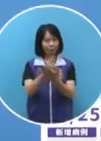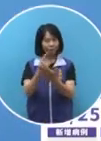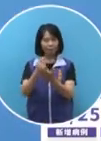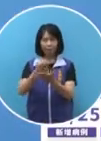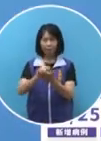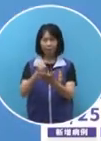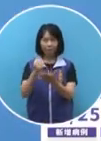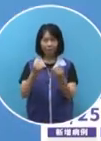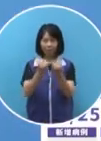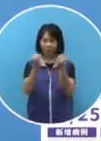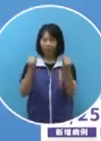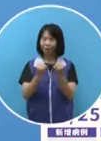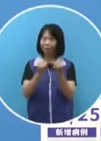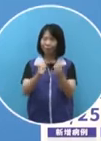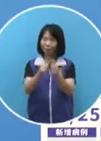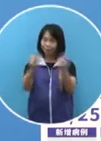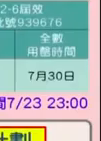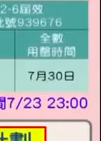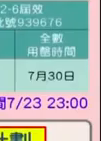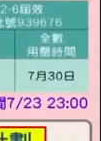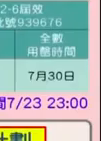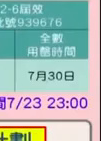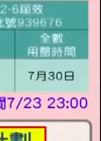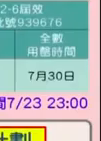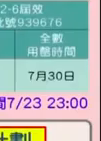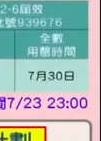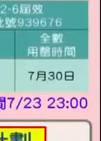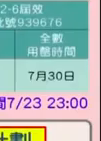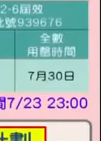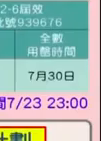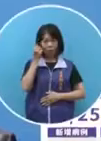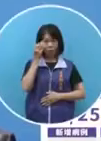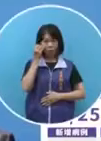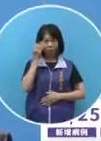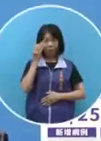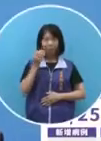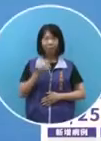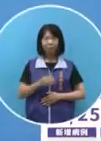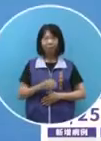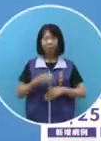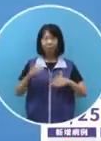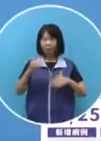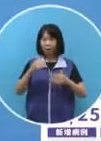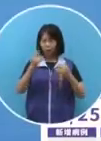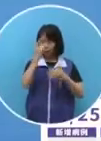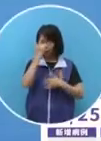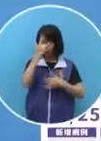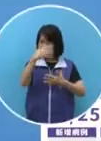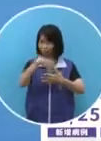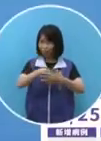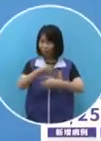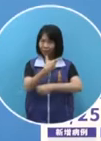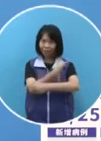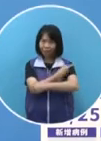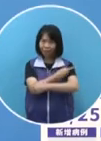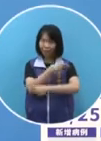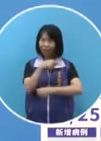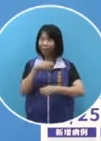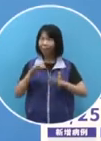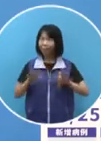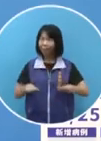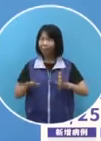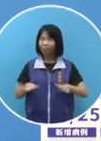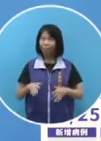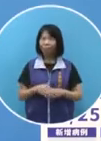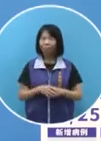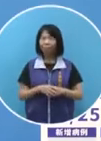说明目前花莲县疫苗施打的整体覆盖率，同时也呼吁乡亲赶快预约来施打。另外呢，疫情警戒还没有完全